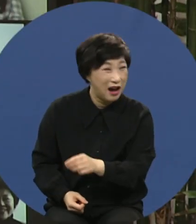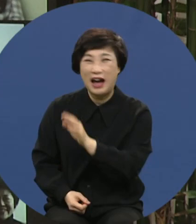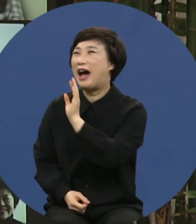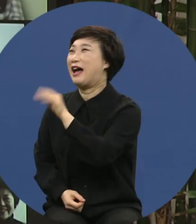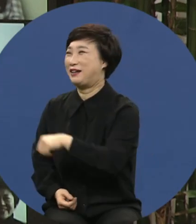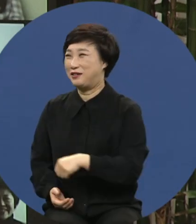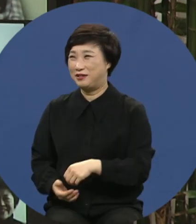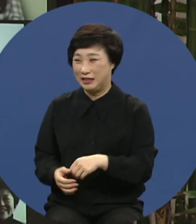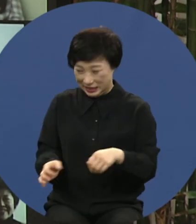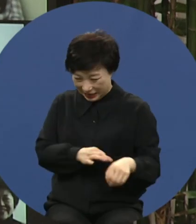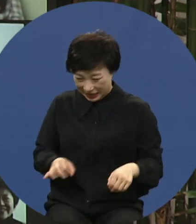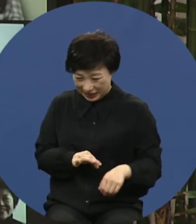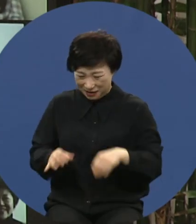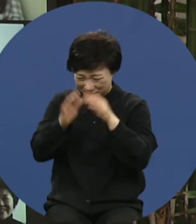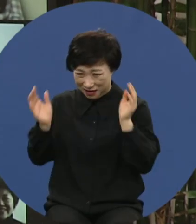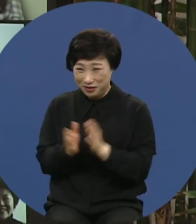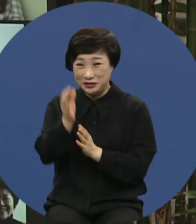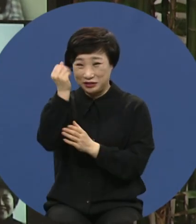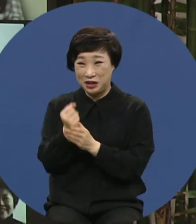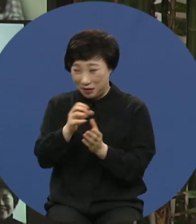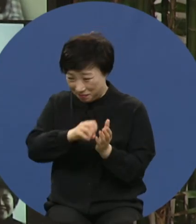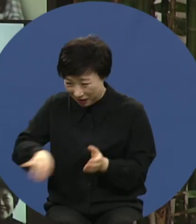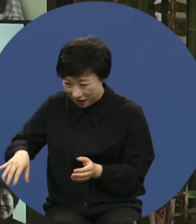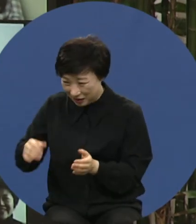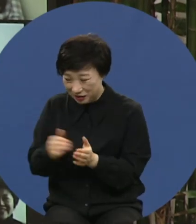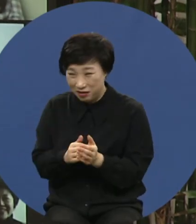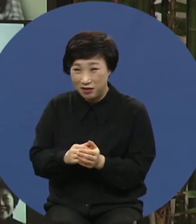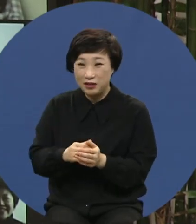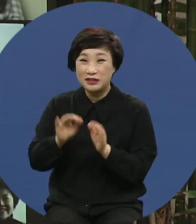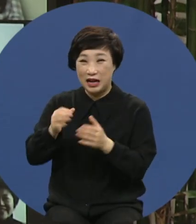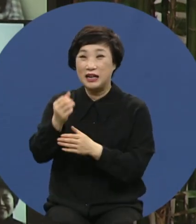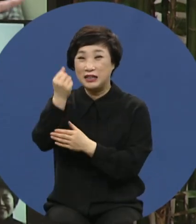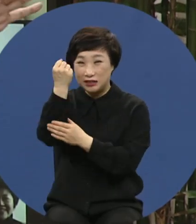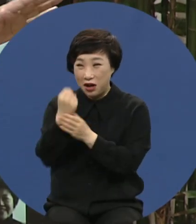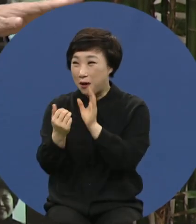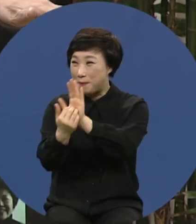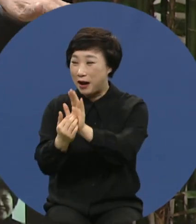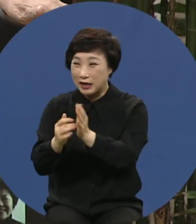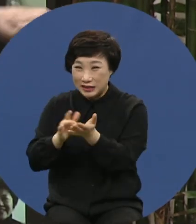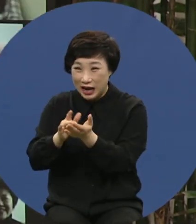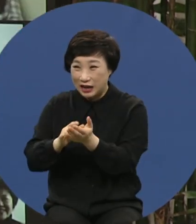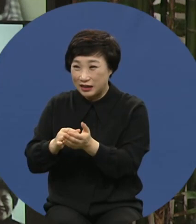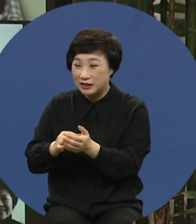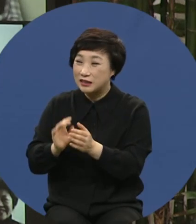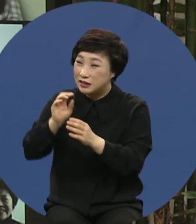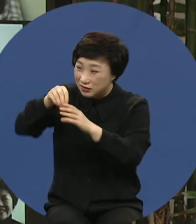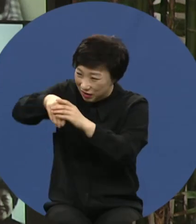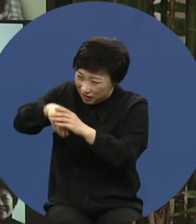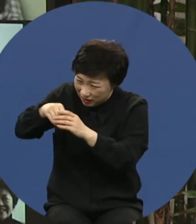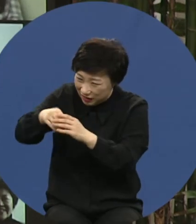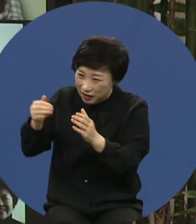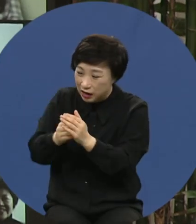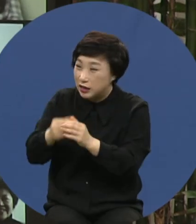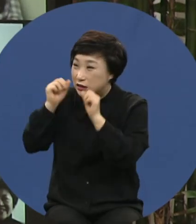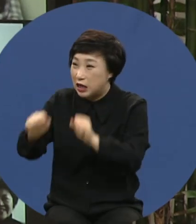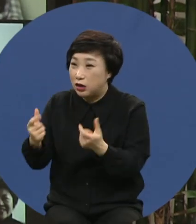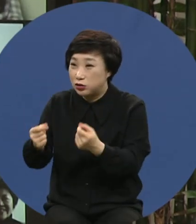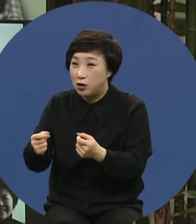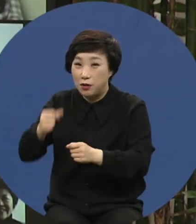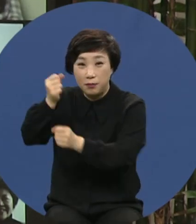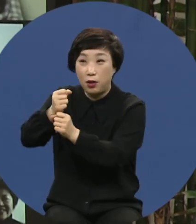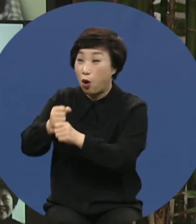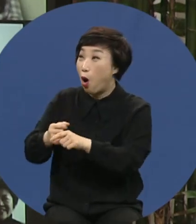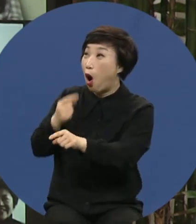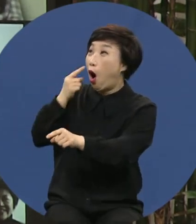속의 것을, 썩을 것을 다 긁어내고 어디다 썩지 않는 방부제로 다 해서 담아서 산 것처럼 만들었대. 아니, 저렇게 탄